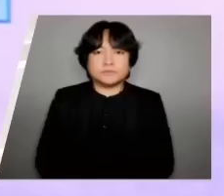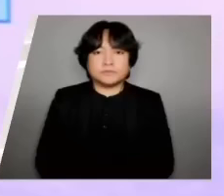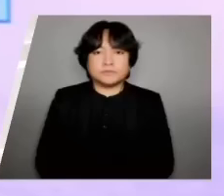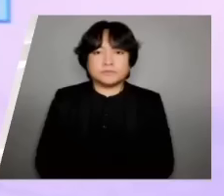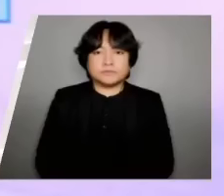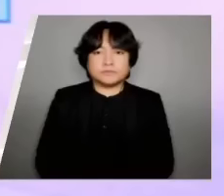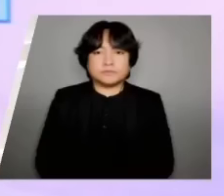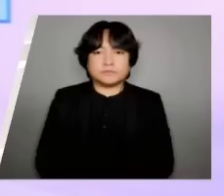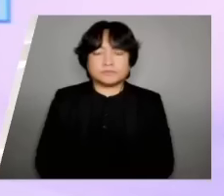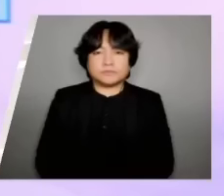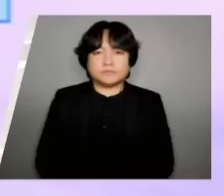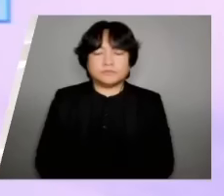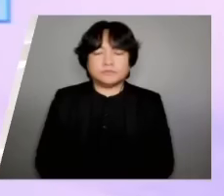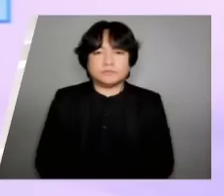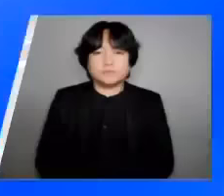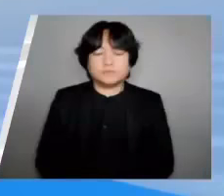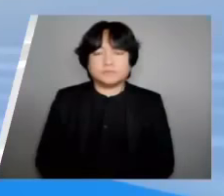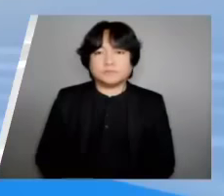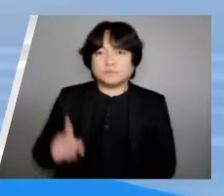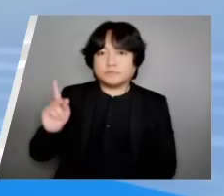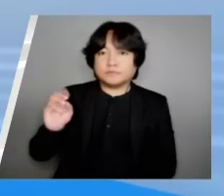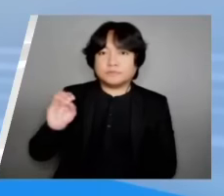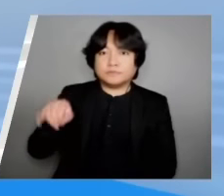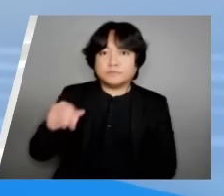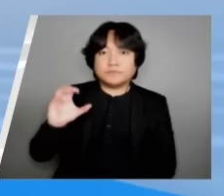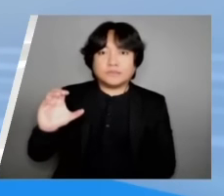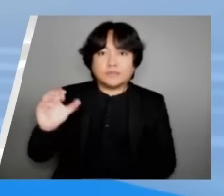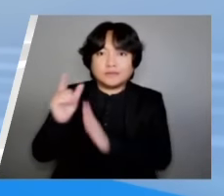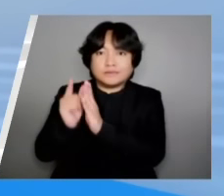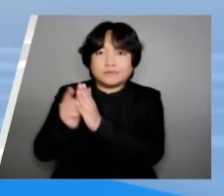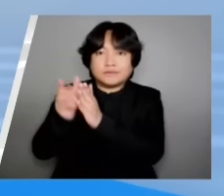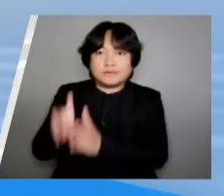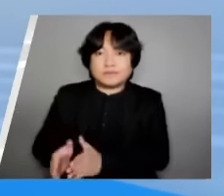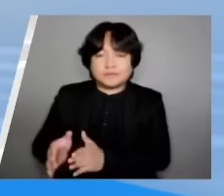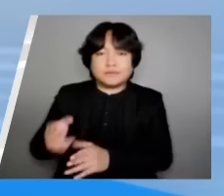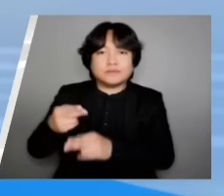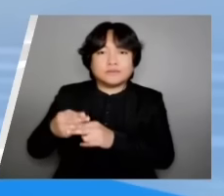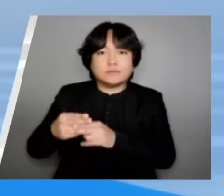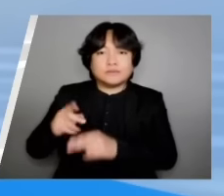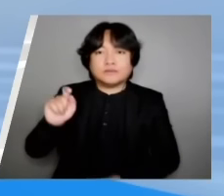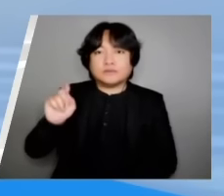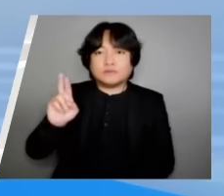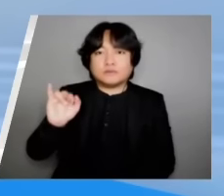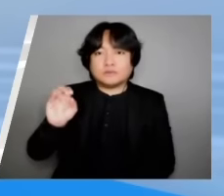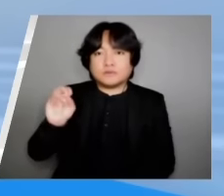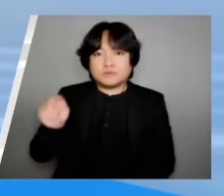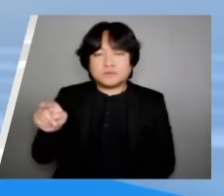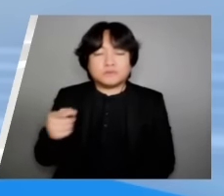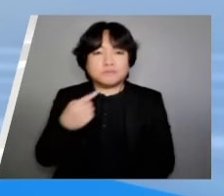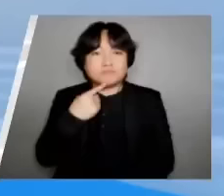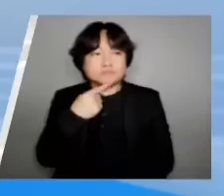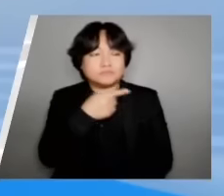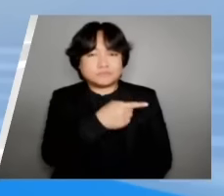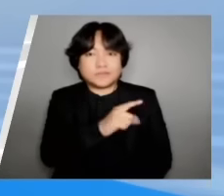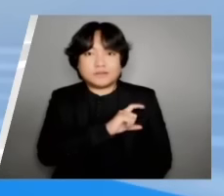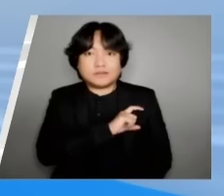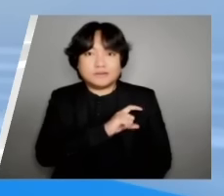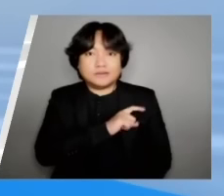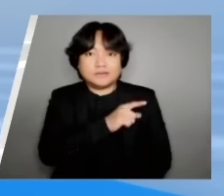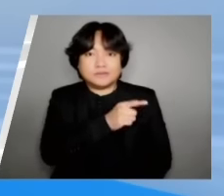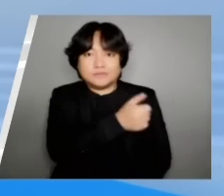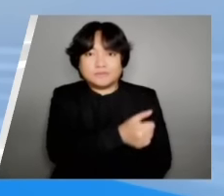Ayon naman sa abogado ng Kingdom of Jesus Christ na si Attorney Israelito Torion, kalokohan ang pahayag ng PNP Region 11 Chief, Police